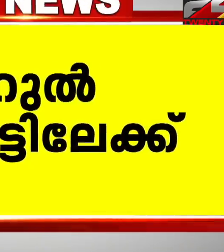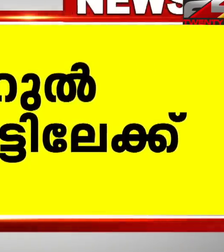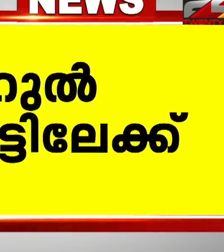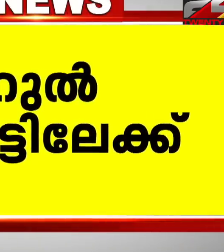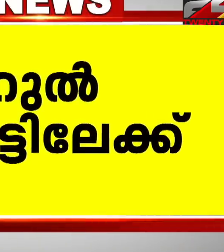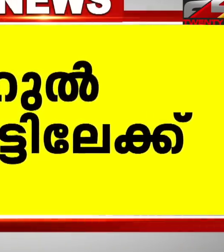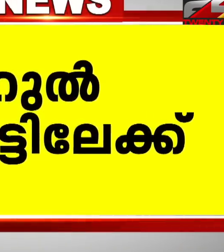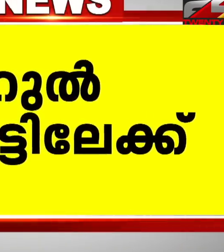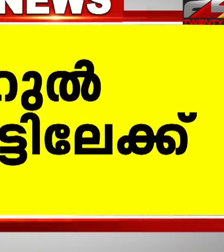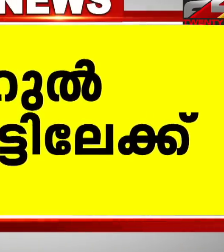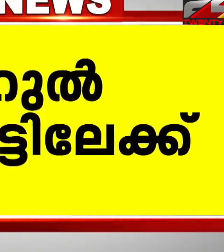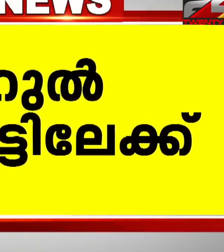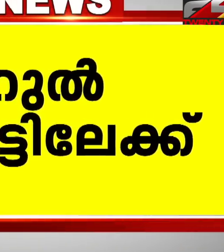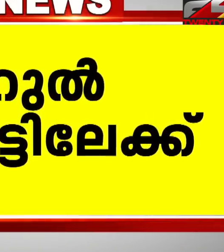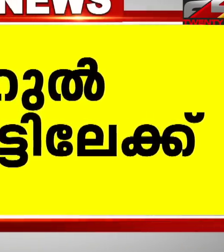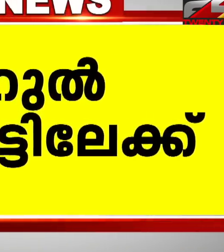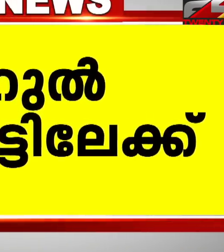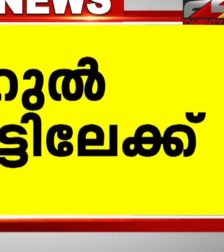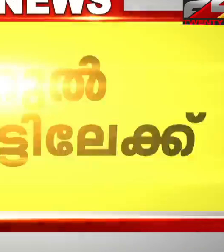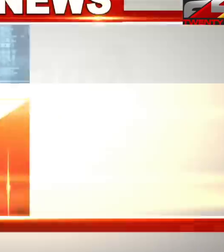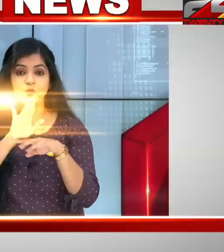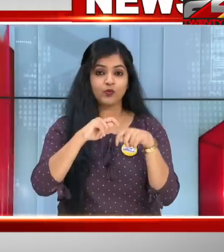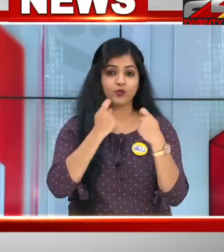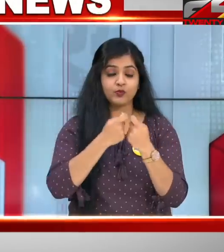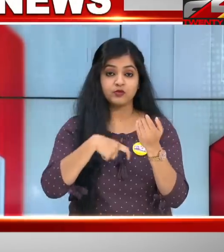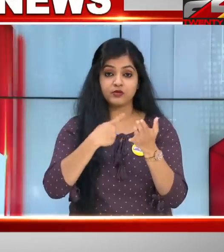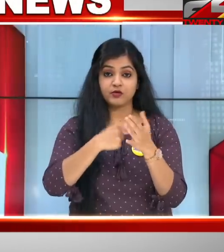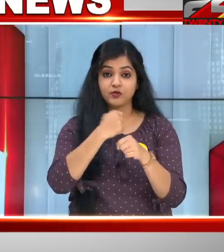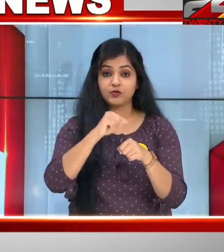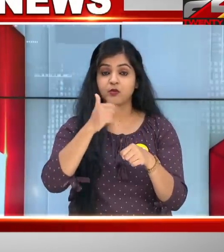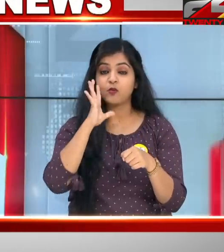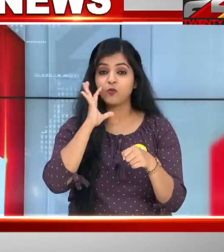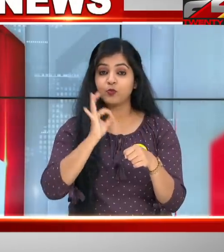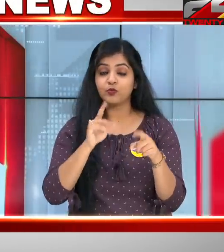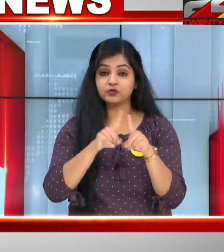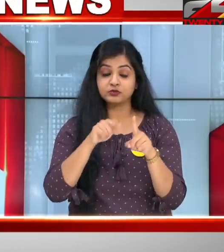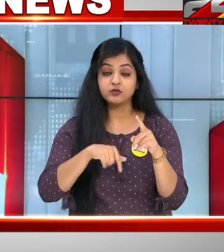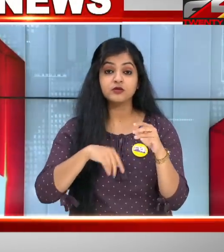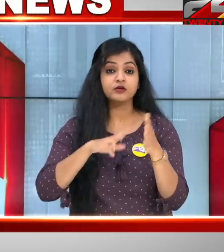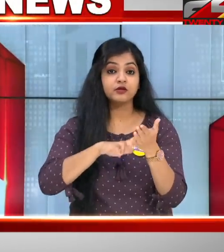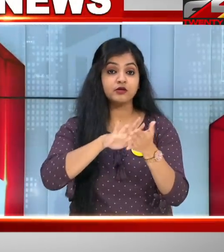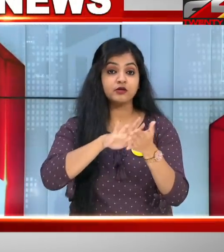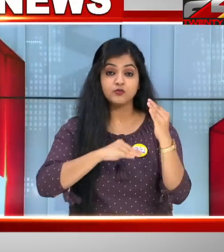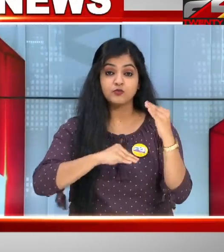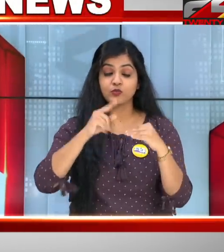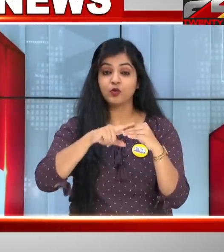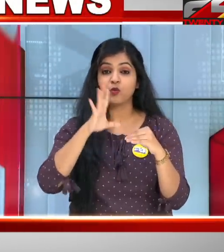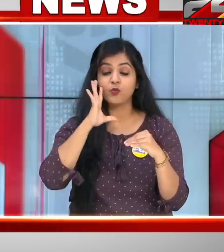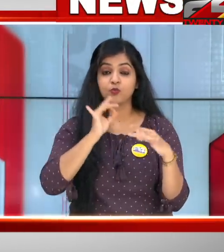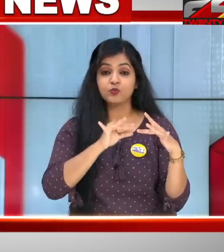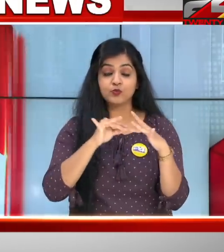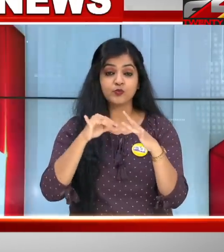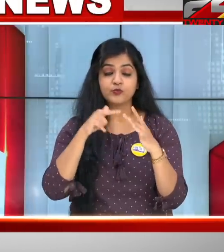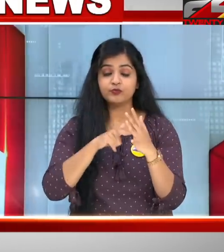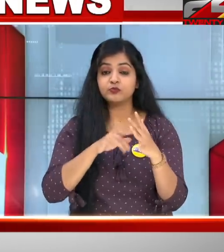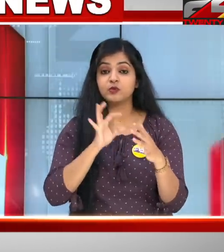വയനാട്ടിൽ രാഹുൽ ഗാന്ധിയുടെ വിജയം കോൺഗ്രസിനെ സംബന്ധിച്ച് ഇത്തവണ അനിവാര്യമാണ് എന്നുള്ളതല്ല, ദേശീയ തലത്തിൽ തന്നെ ഏറ്റവും മികച്ചതാക്കി